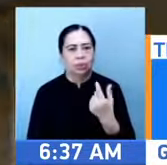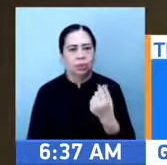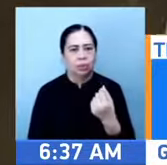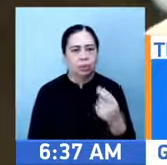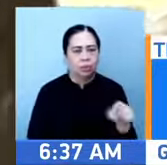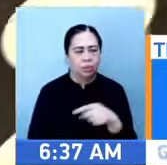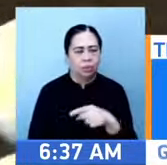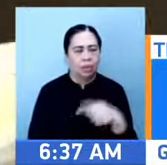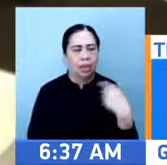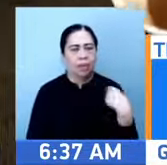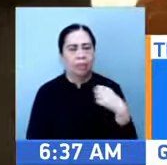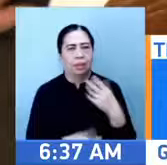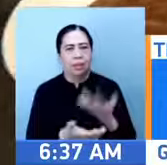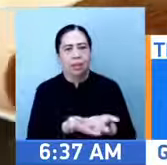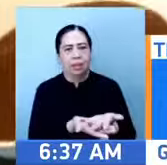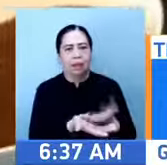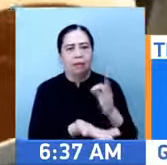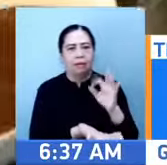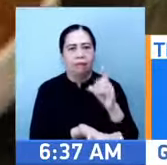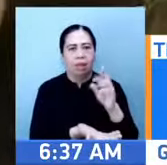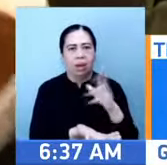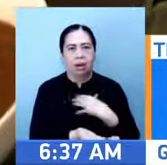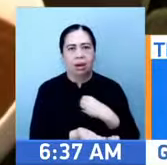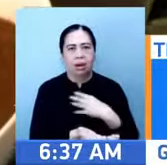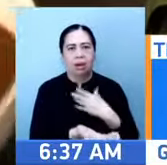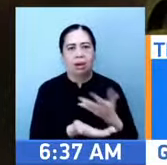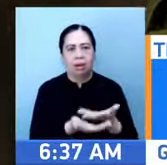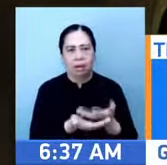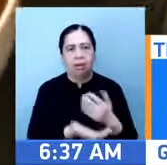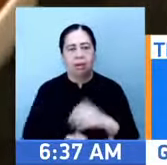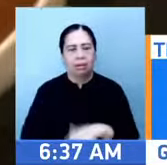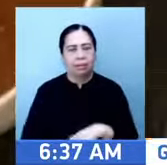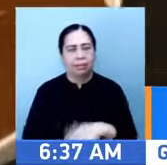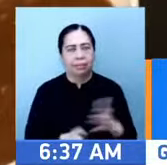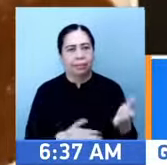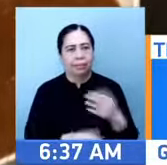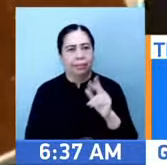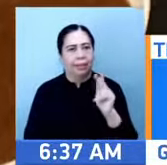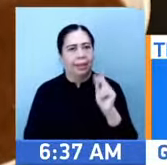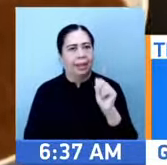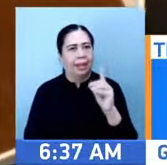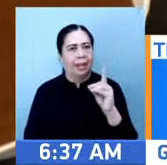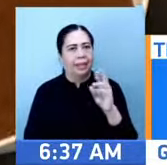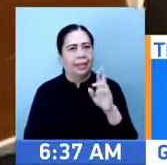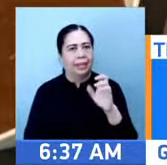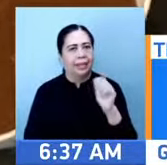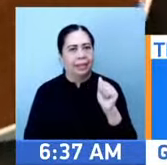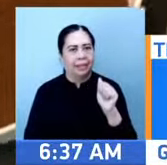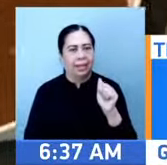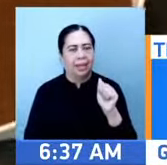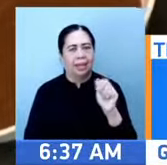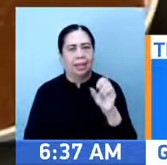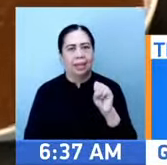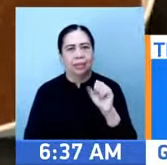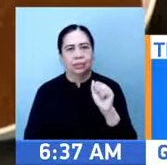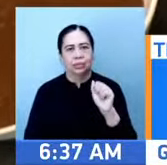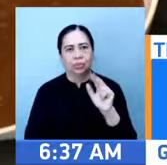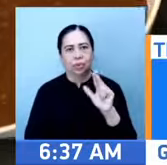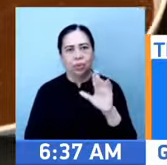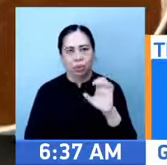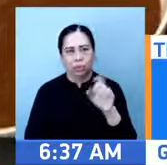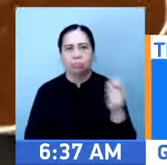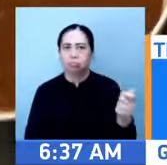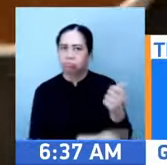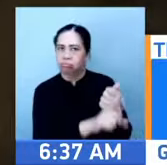ng timpla. Mix, yes. And yung caldereta sauce na mix na rin mismo ang buwan ito, no? Yes, gumagawa. Chef. So, yung